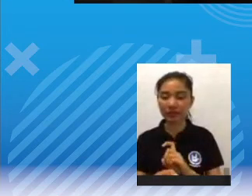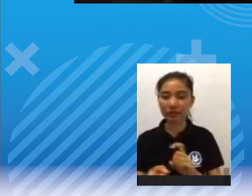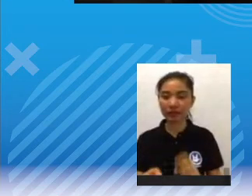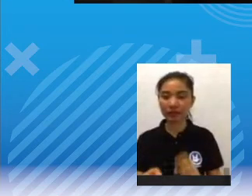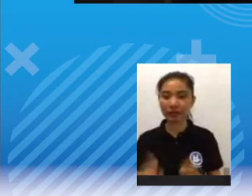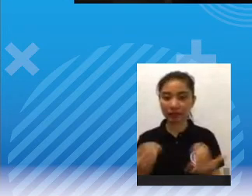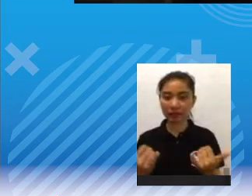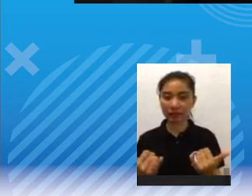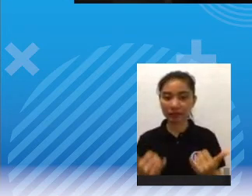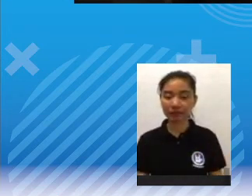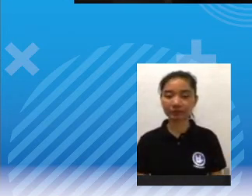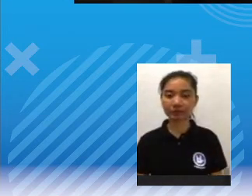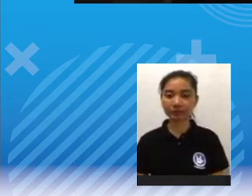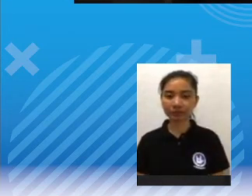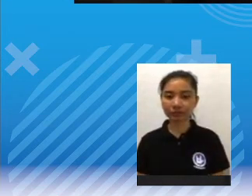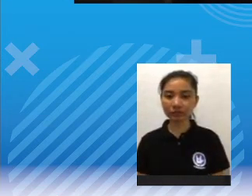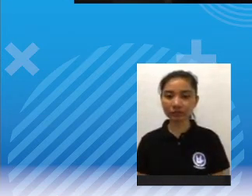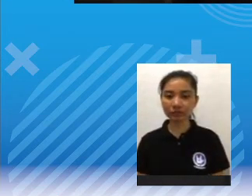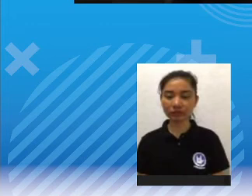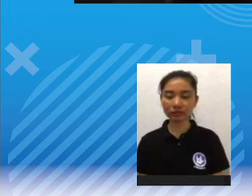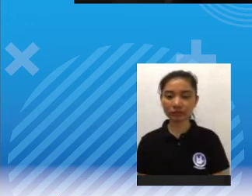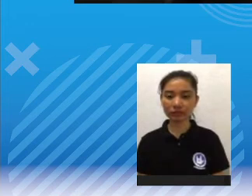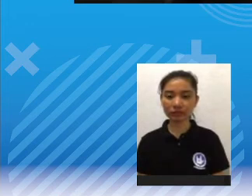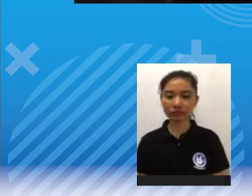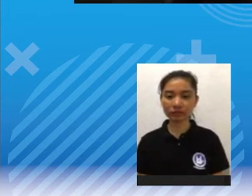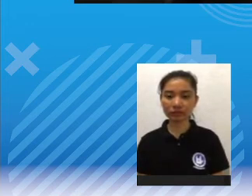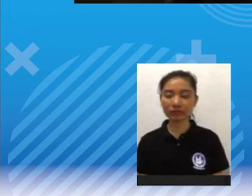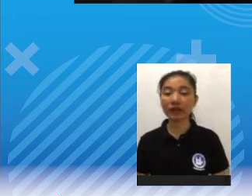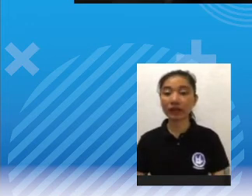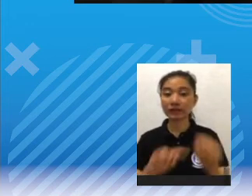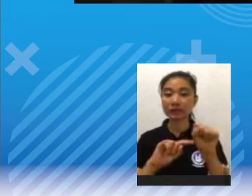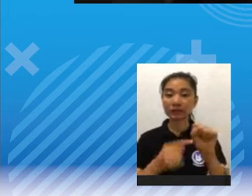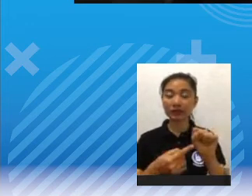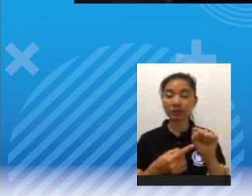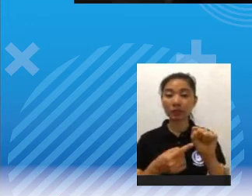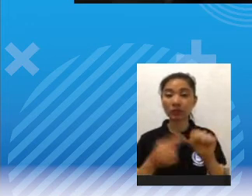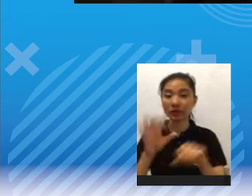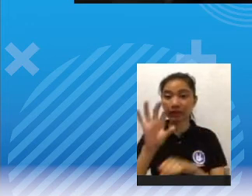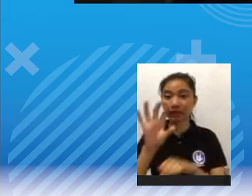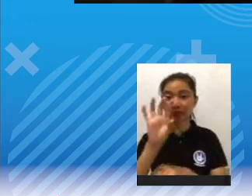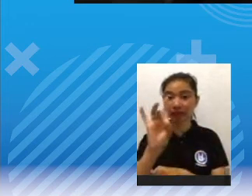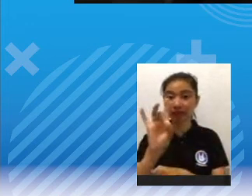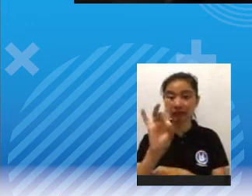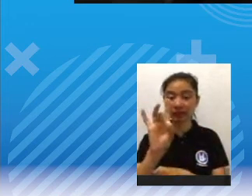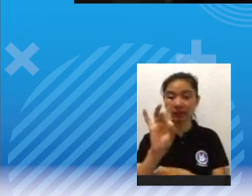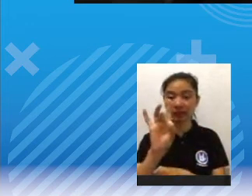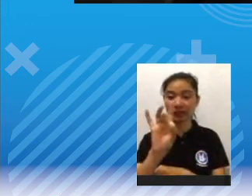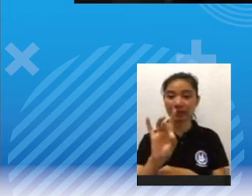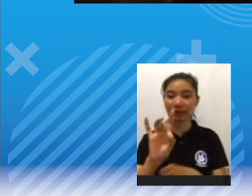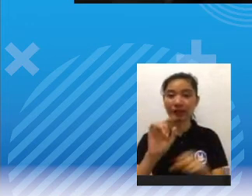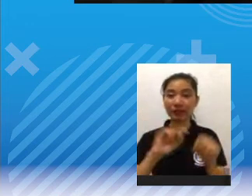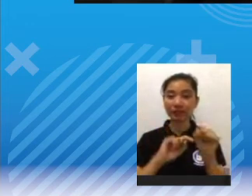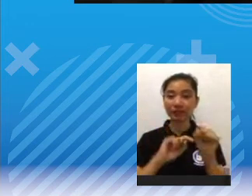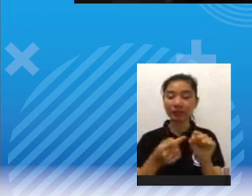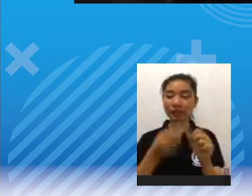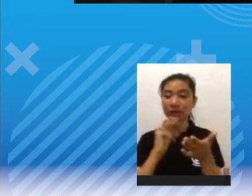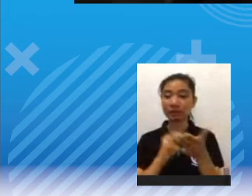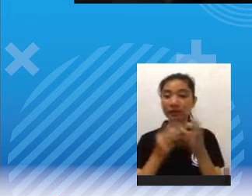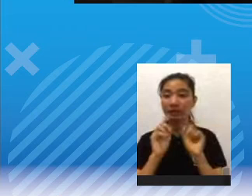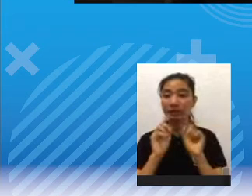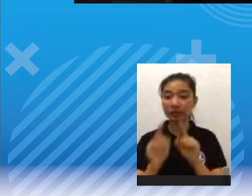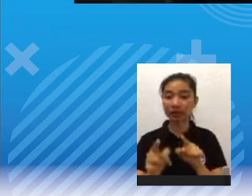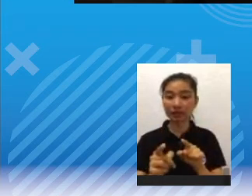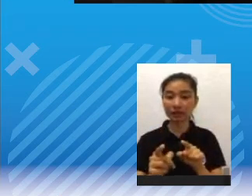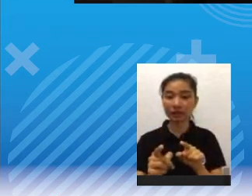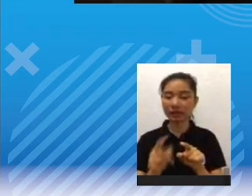work at 8 a.m. I check all emails at 8 a.m. Hindi ako nagbubukas ng email beyond 5 p.m.